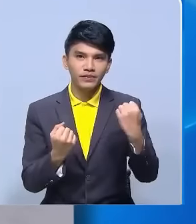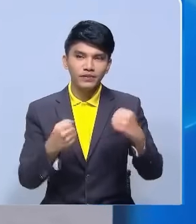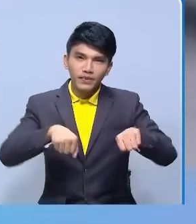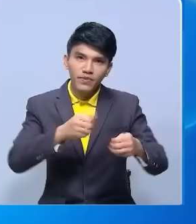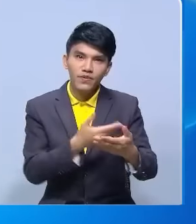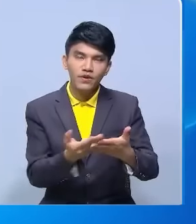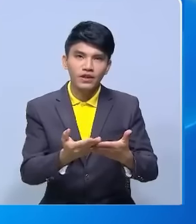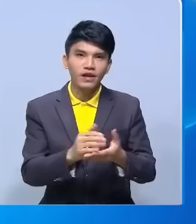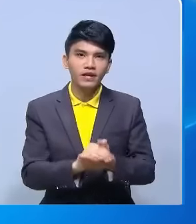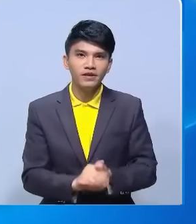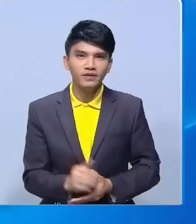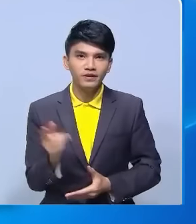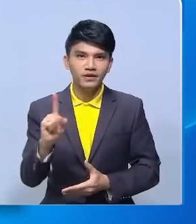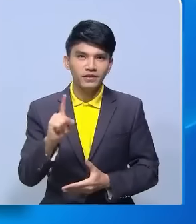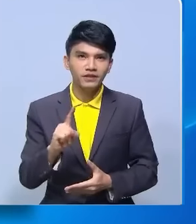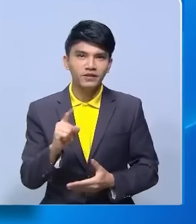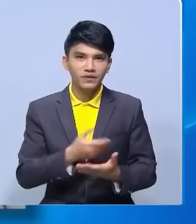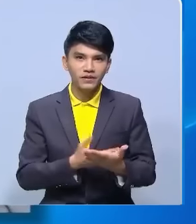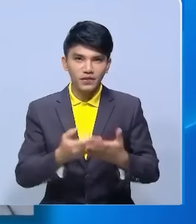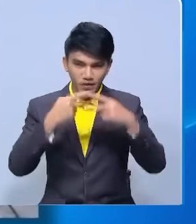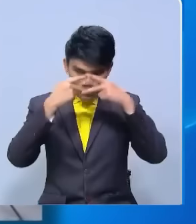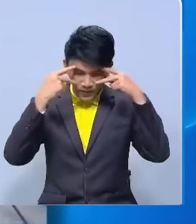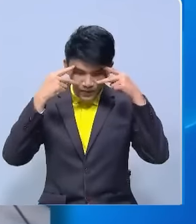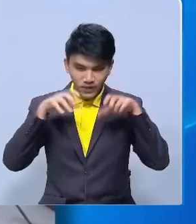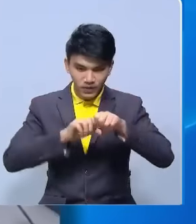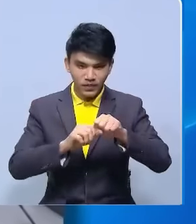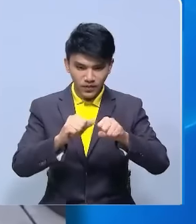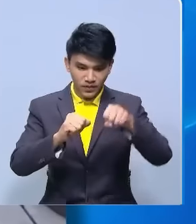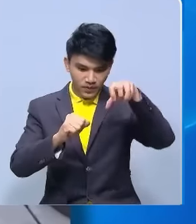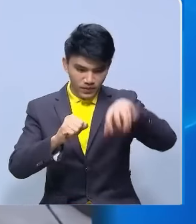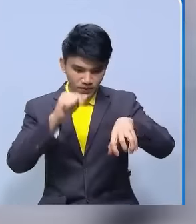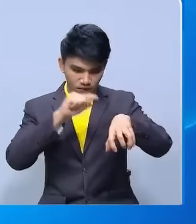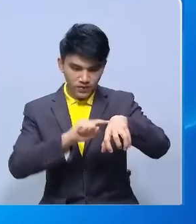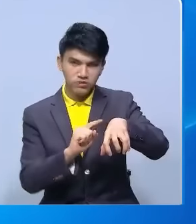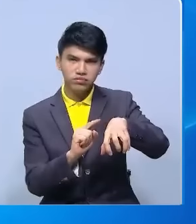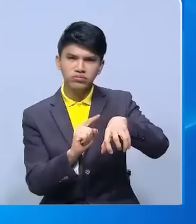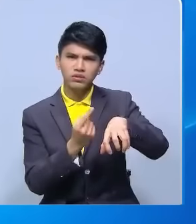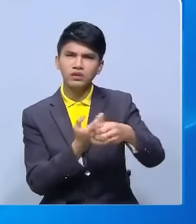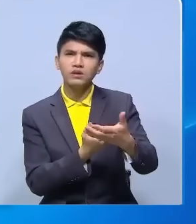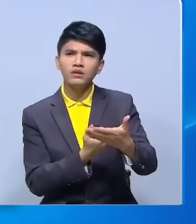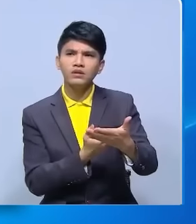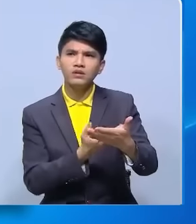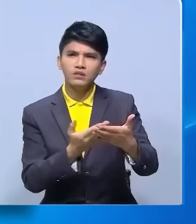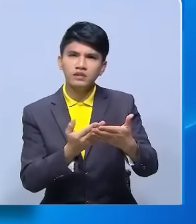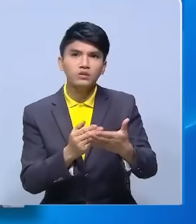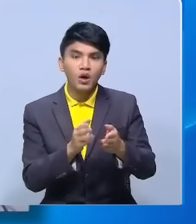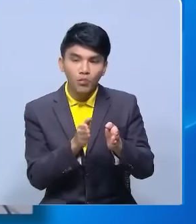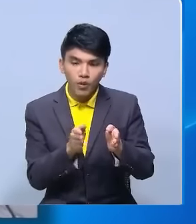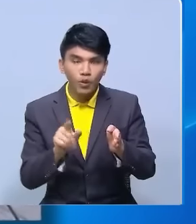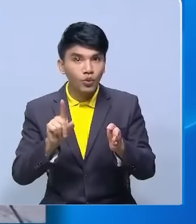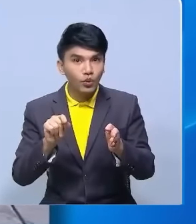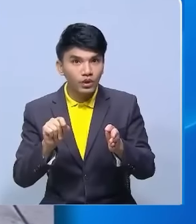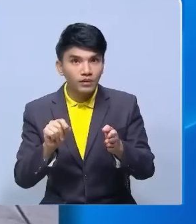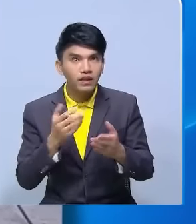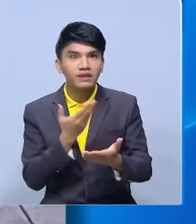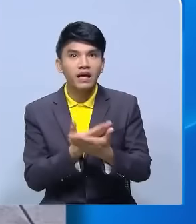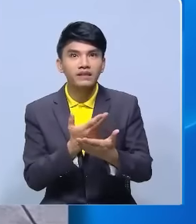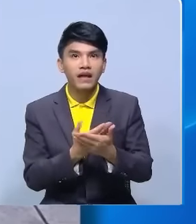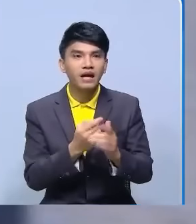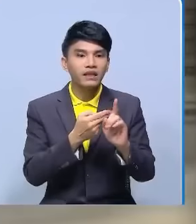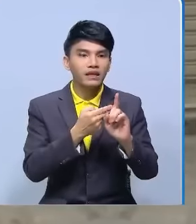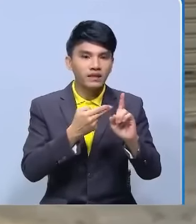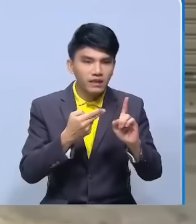หมูปู่ปู่เจ้าโจรแสบที่จับได้ที่แรกค่ะซื้อมาแล้วกว่า 20คันในราคา1-2000บาทเท่า